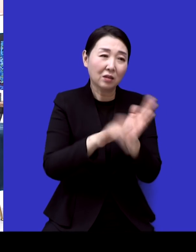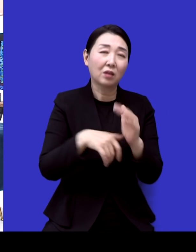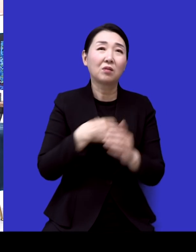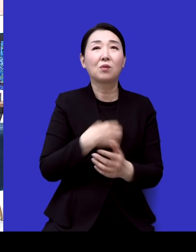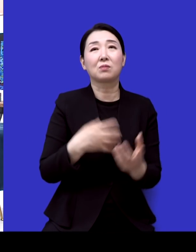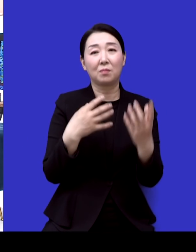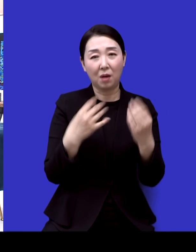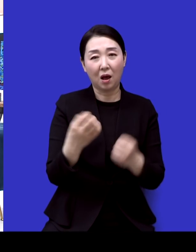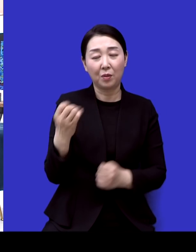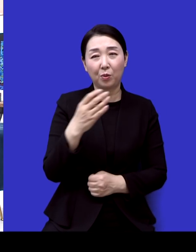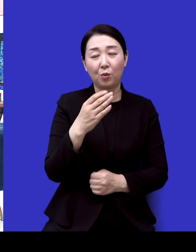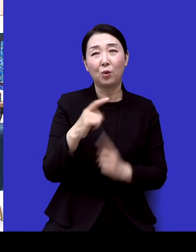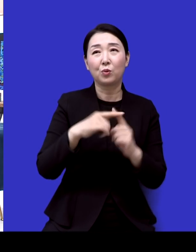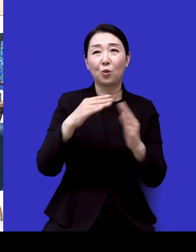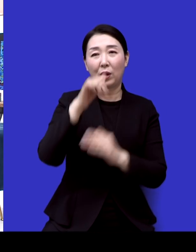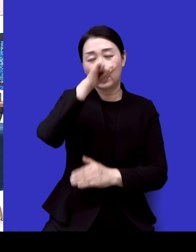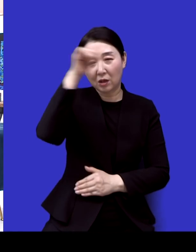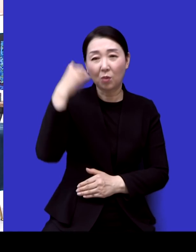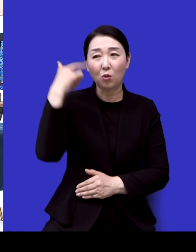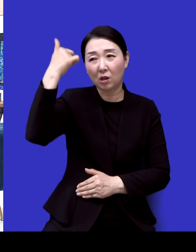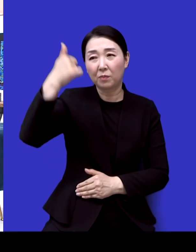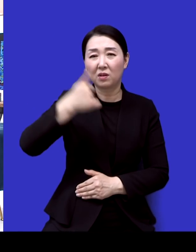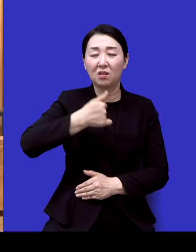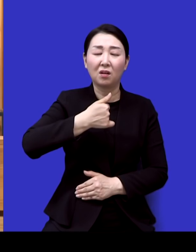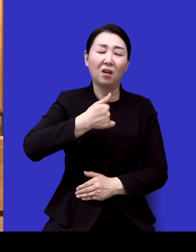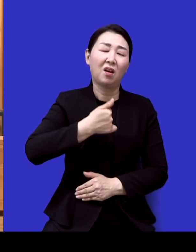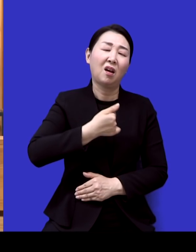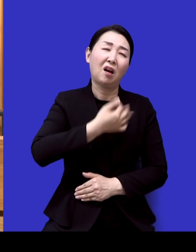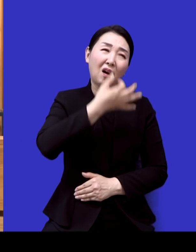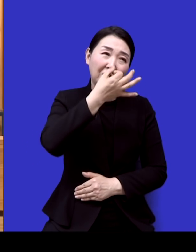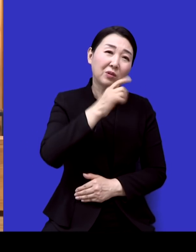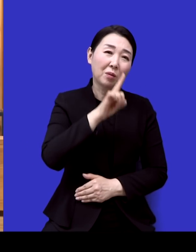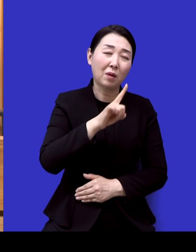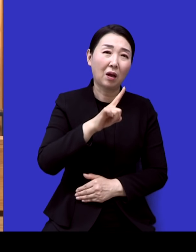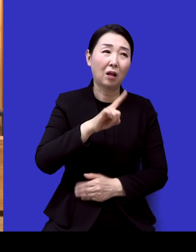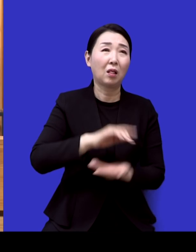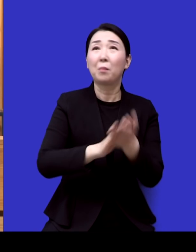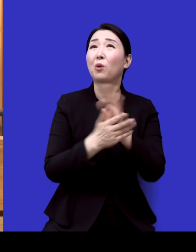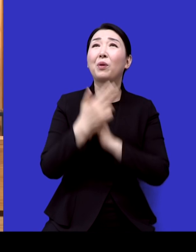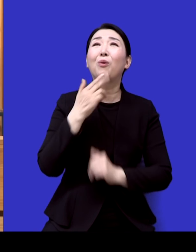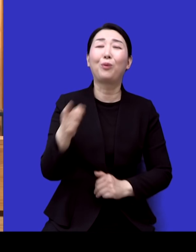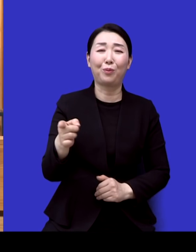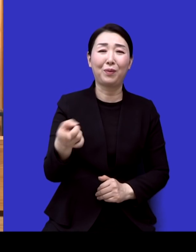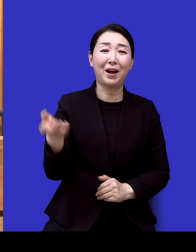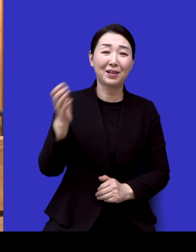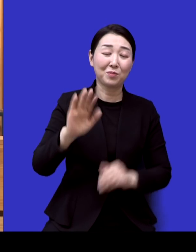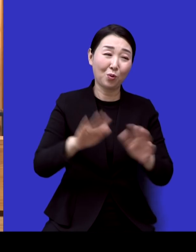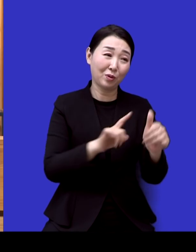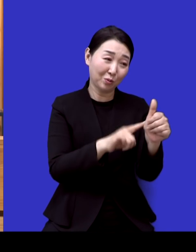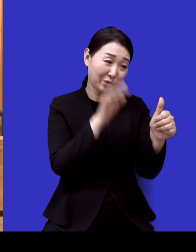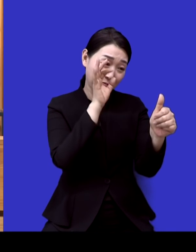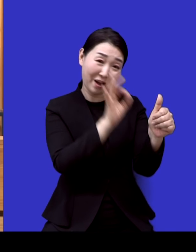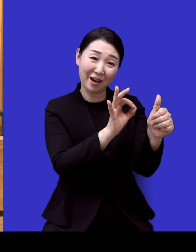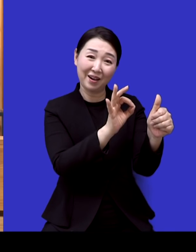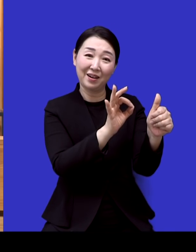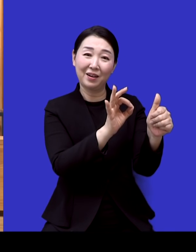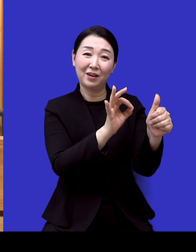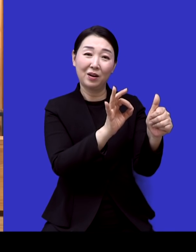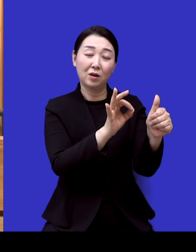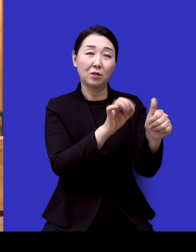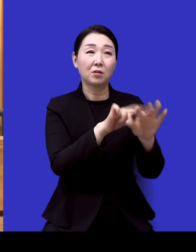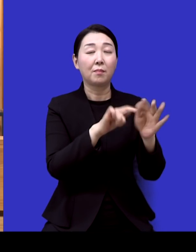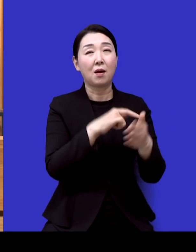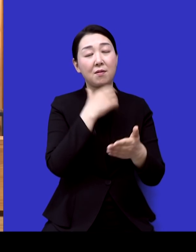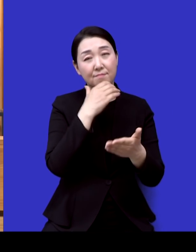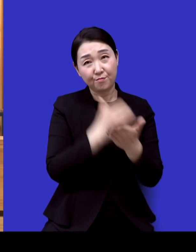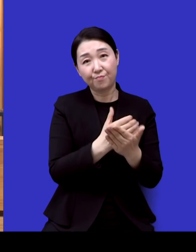쉬시고 교회 장로님들 목사님들이 한숨부터 쉬시고 달라질 생각을 안 하시면서 그런데 지금 제가 오늘 하민아 전사를 뵈면서 굉장히